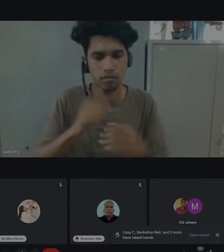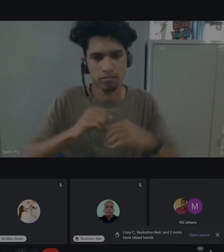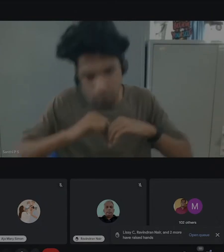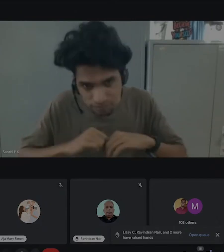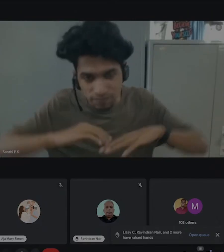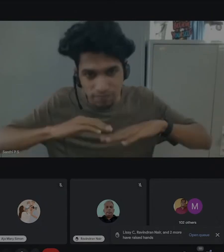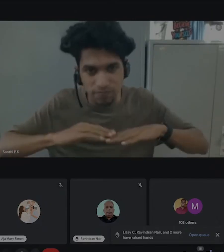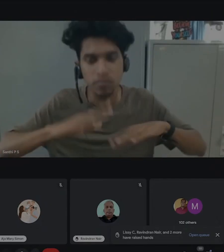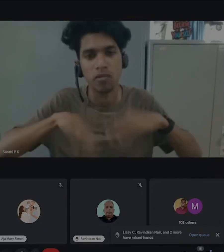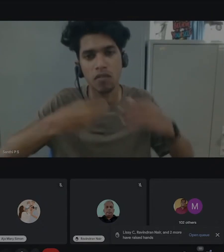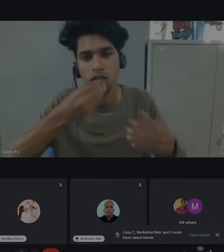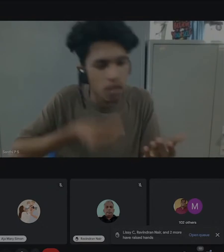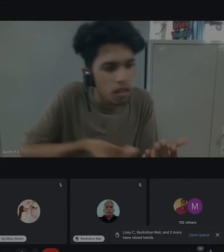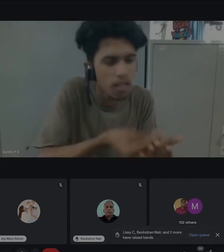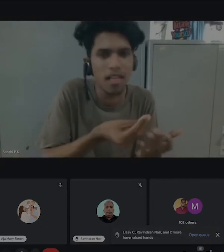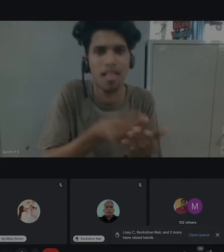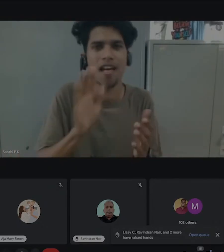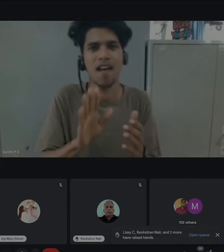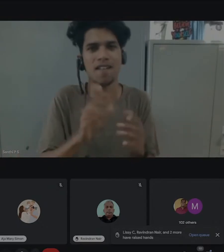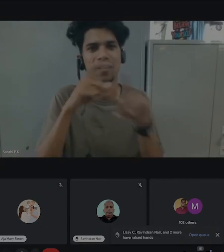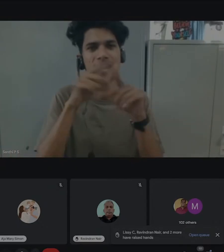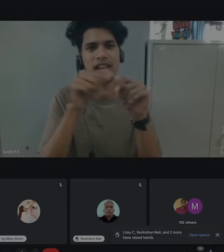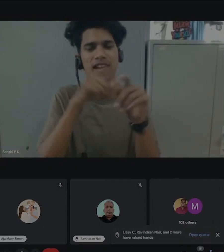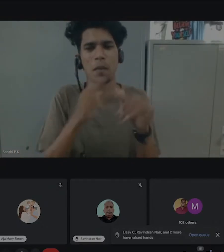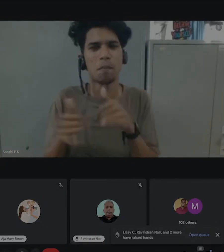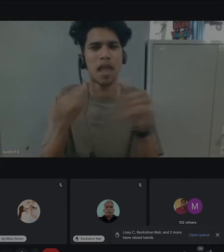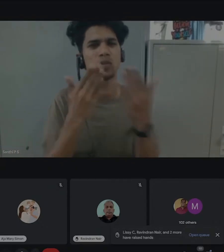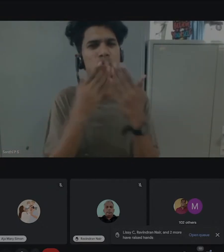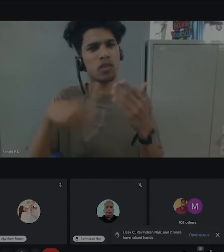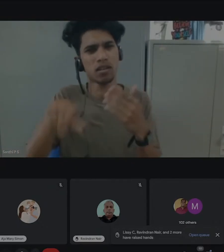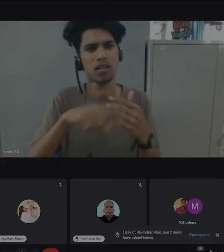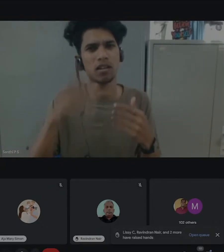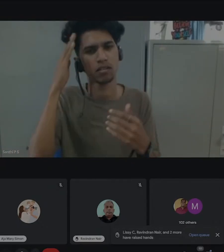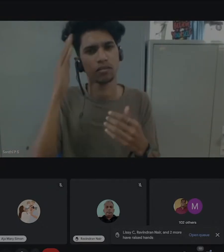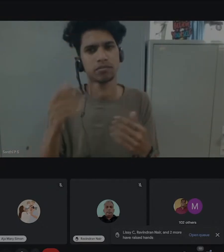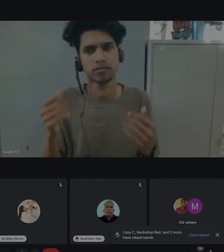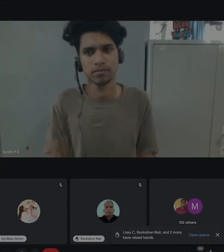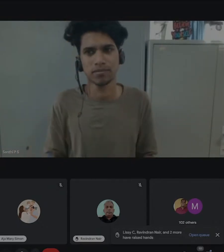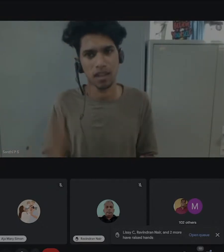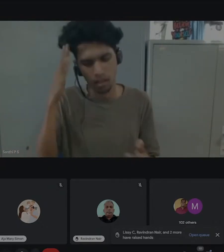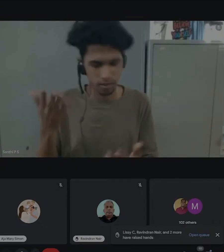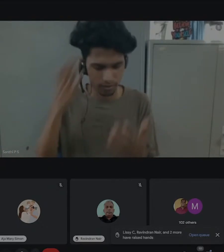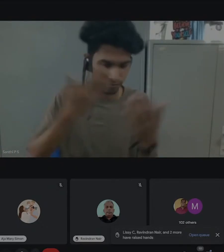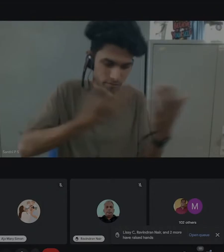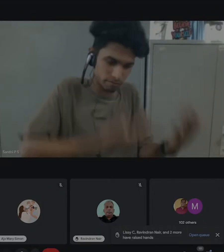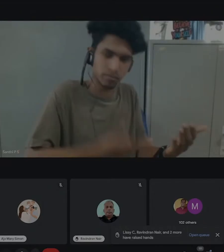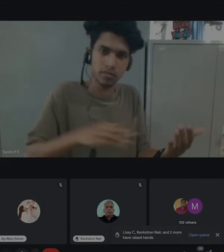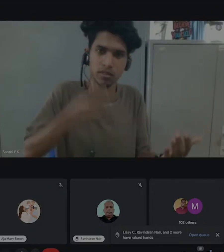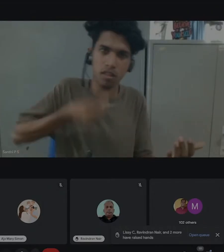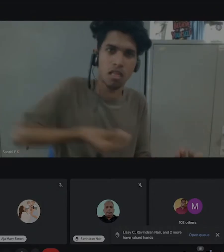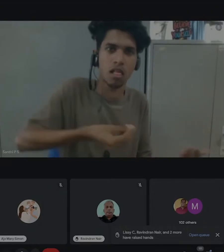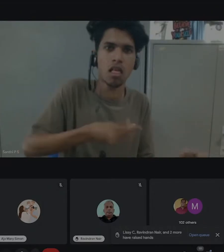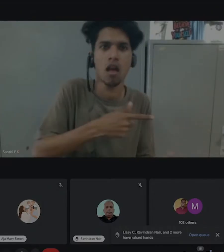ഈവൻ ചില ഡേ കെയർ സെറ്റപ്പുകളിലും നമ്മൾ അങ്ങനെ കണ്ടിട്ടുണ്ട്, കാലിൽ കിടത്തി ഭക്ഷണം. അതെല്ലാം ഇതുപോലുള്ള